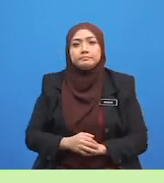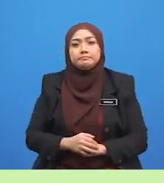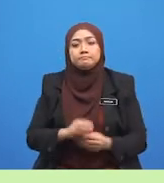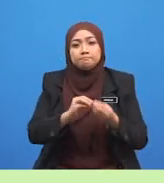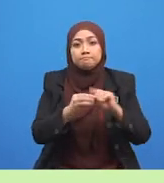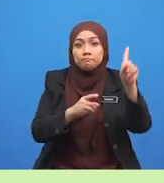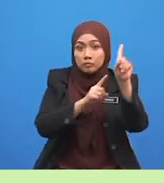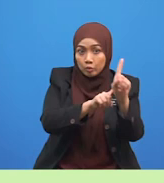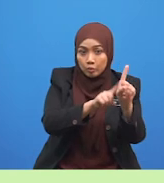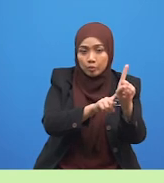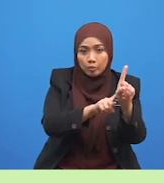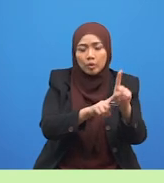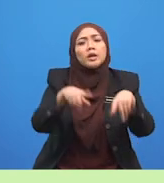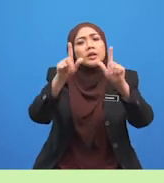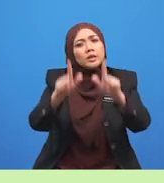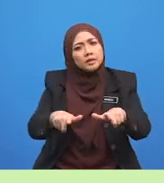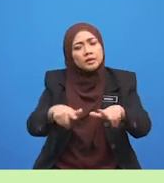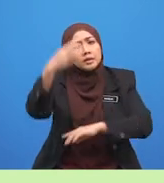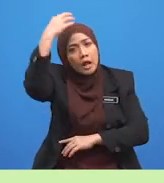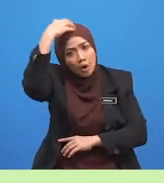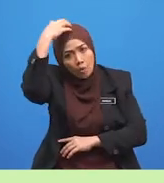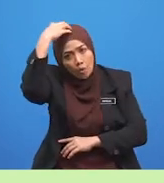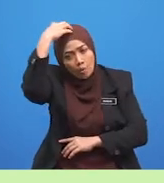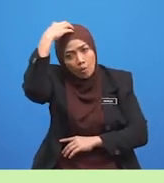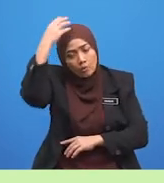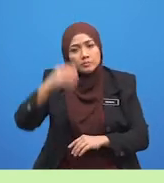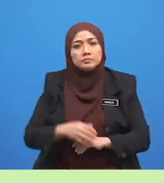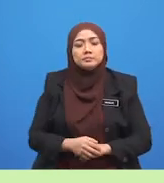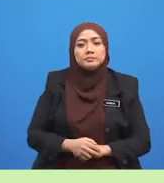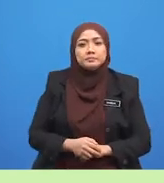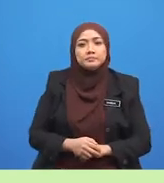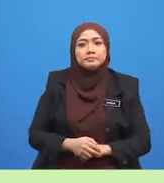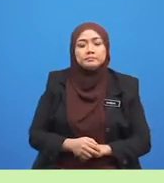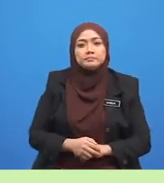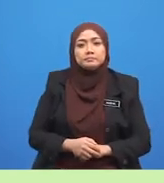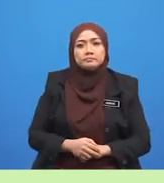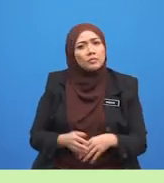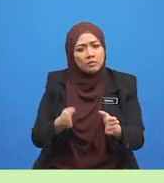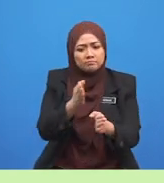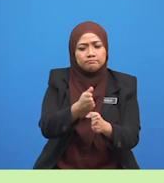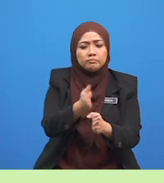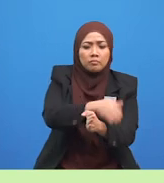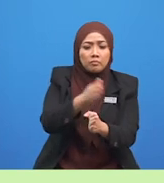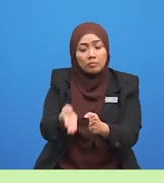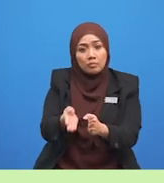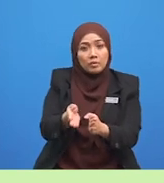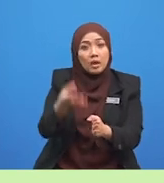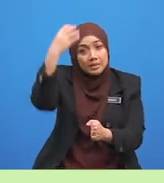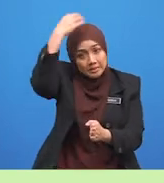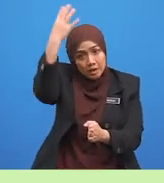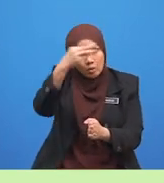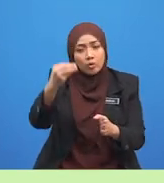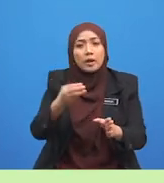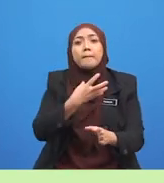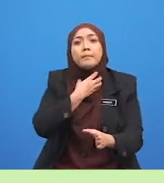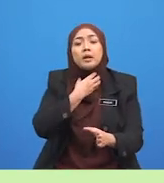1 terletak di Selangor. Sungai ini menjadi sempadan semulajadi antara negeri Selangor dan negeri